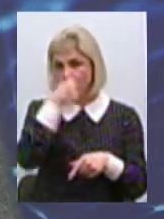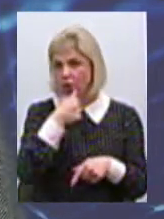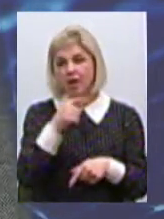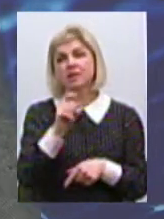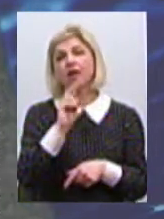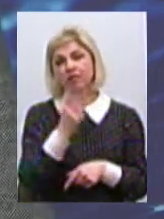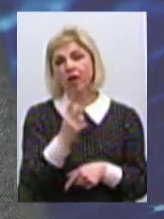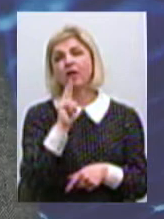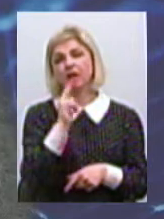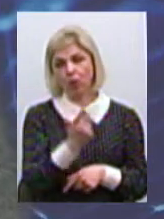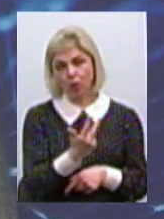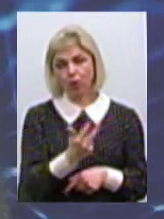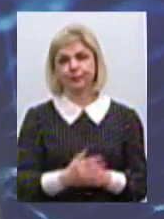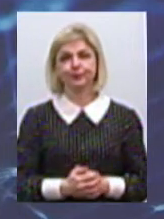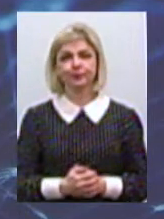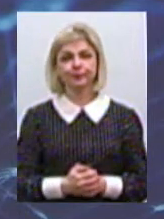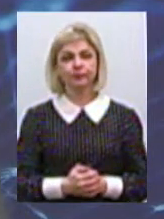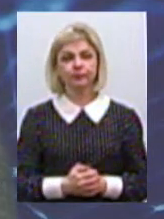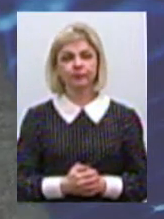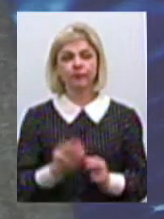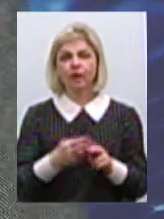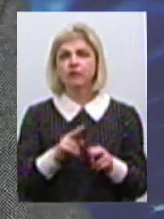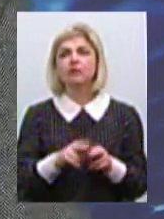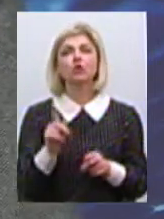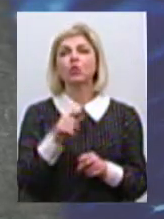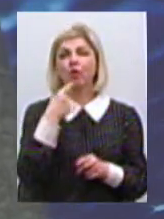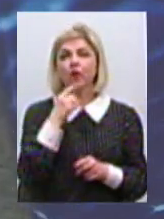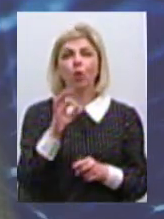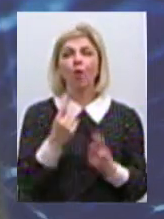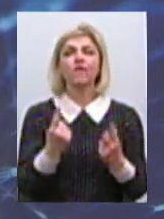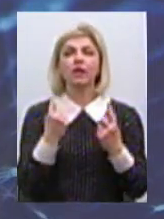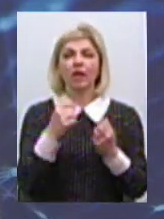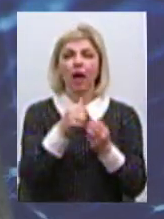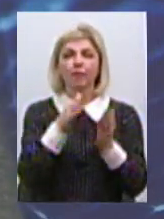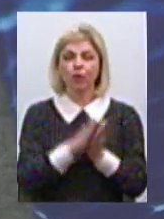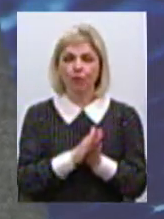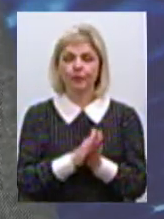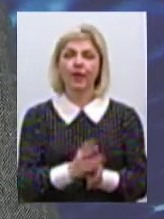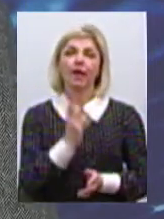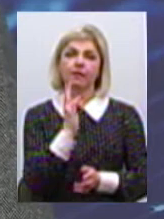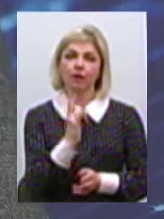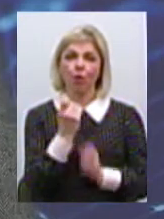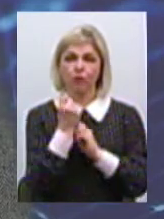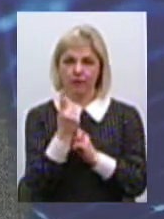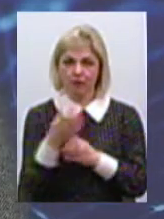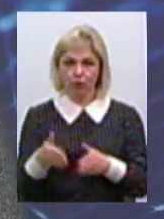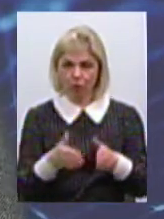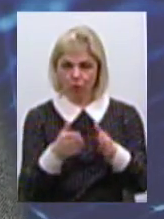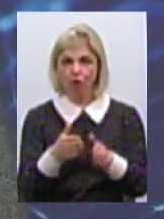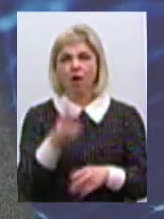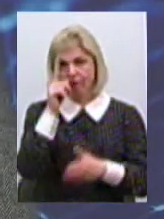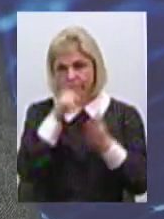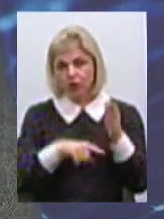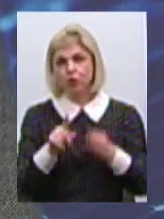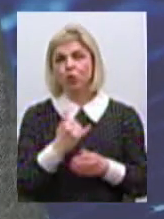2-3 роки. Це що стосується такого великого масштабу. Н-11, ми сподіваємося, що у нас вже є